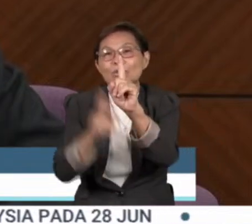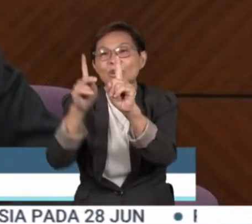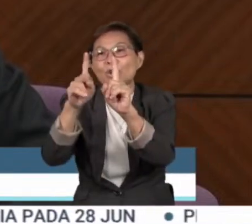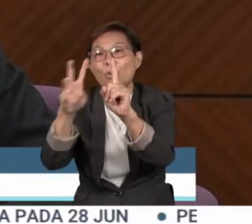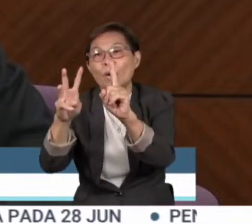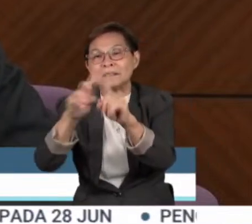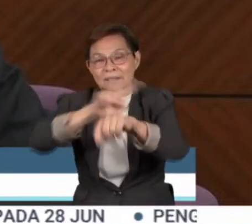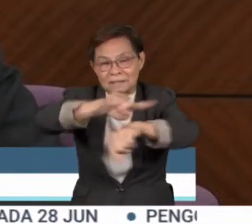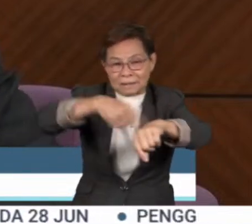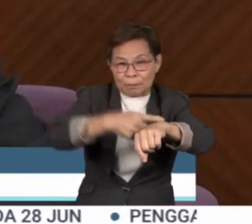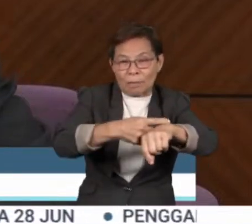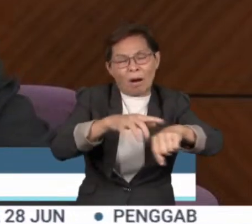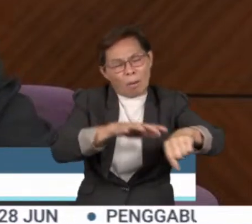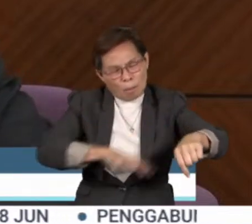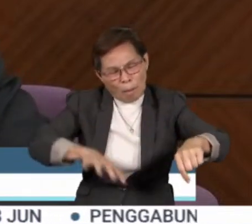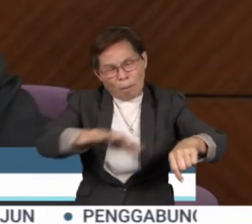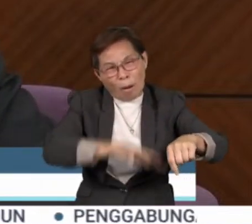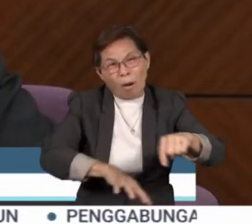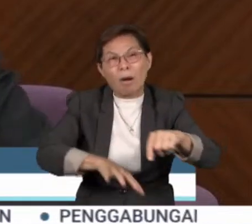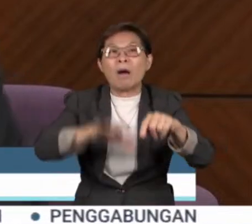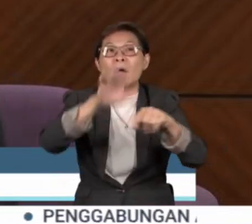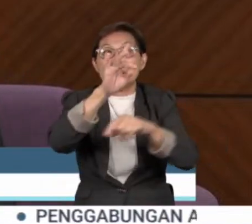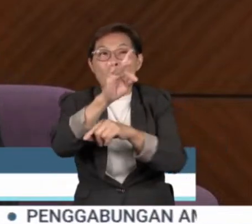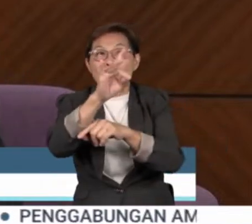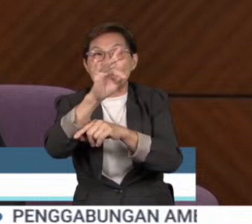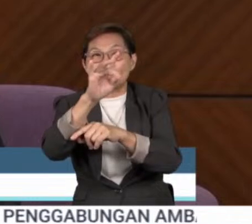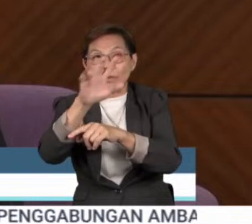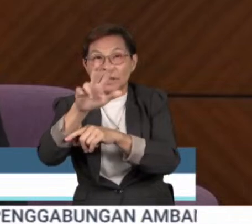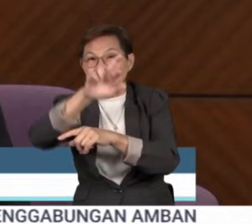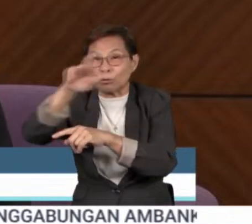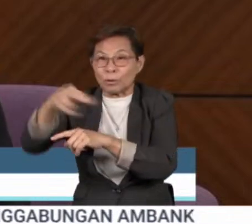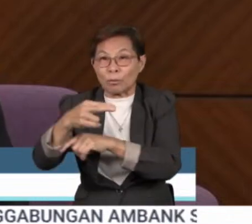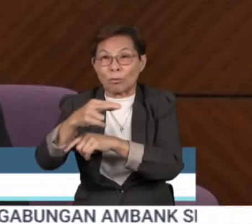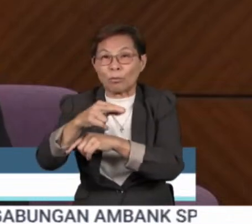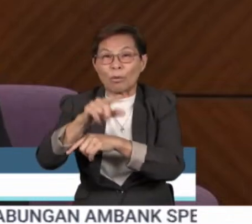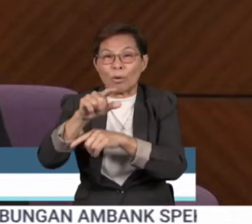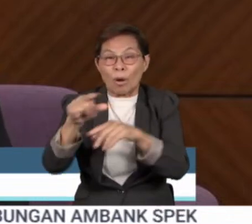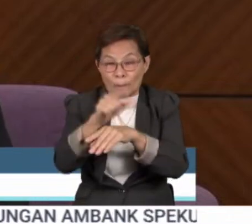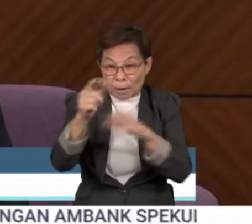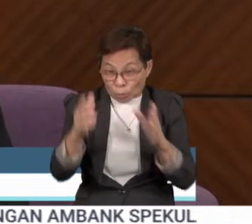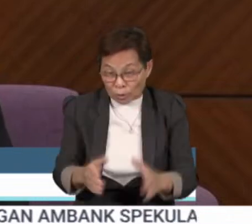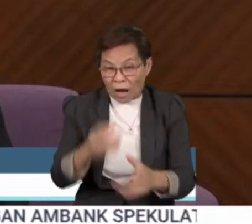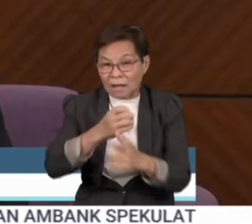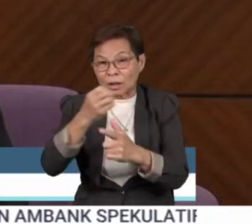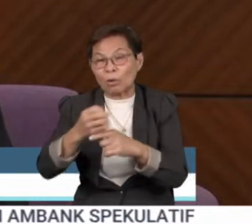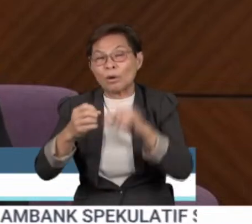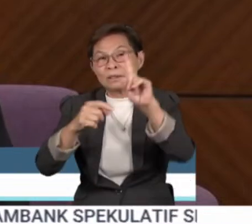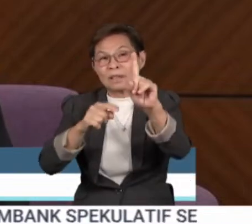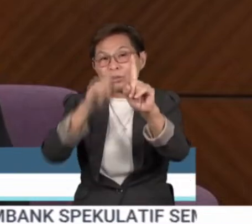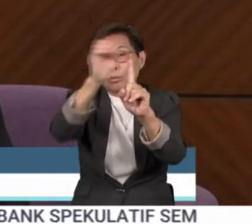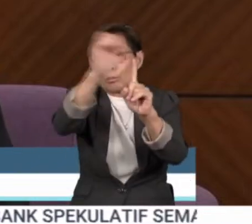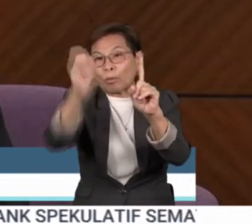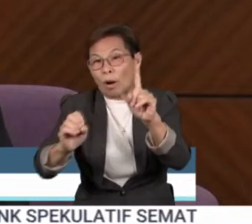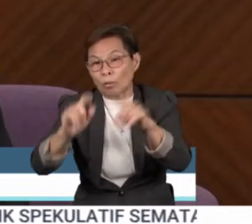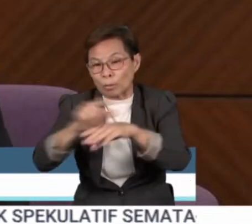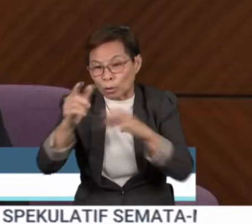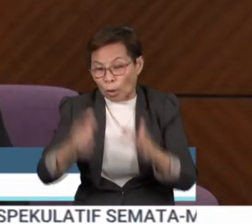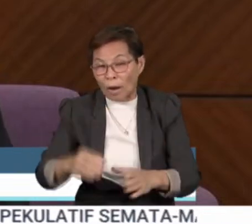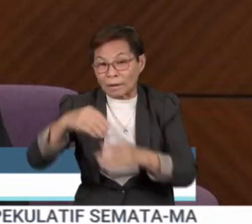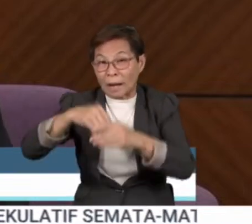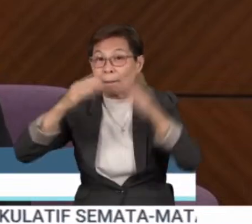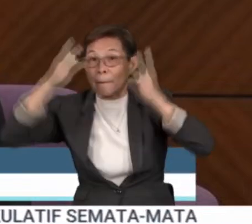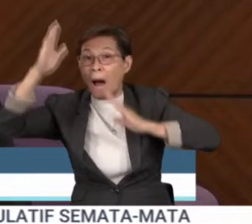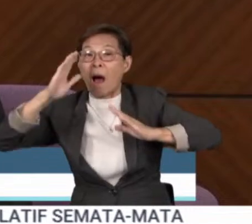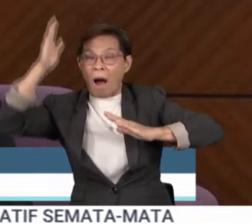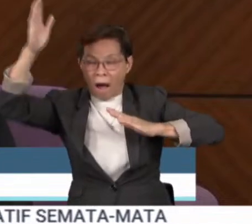jam. Dianggarkan seramai 83,000 pengguna ataupun 1% pengguna domestik